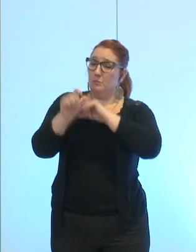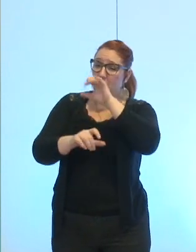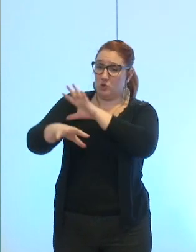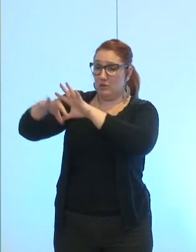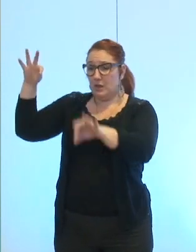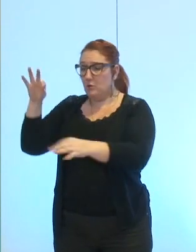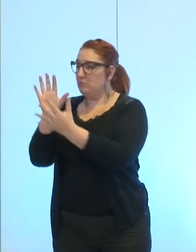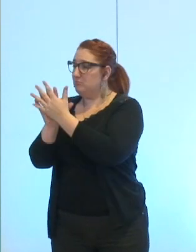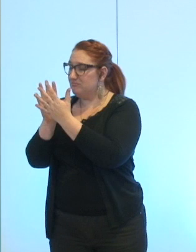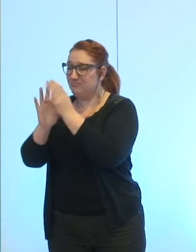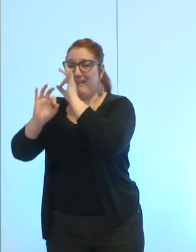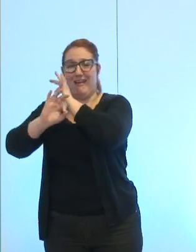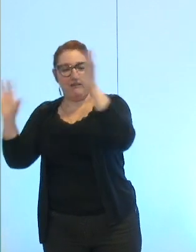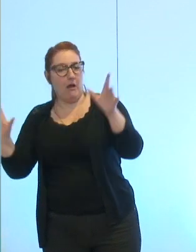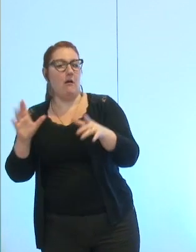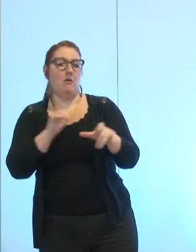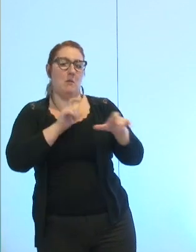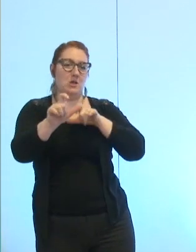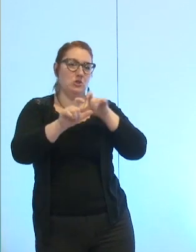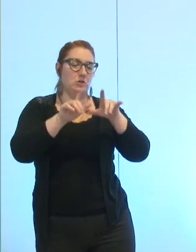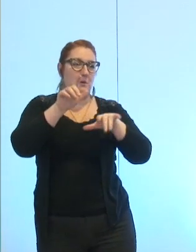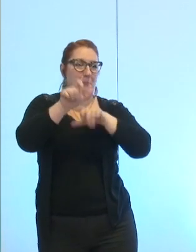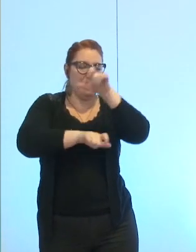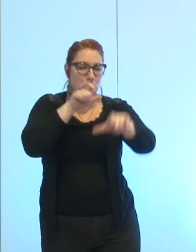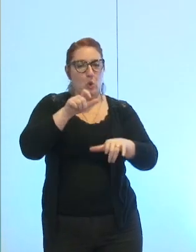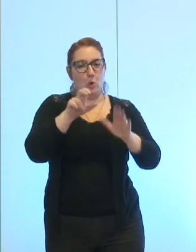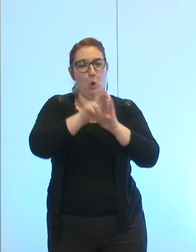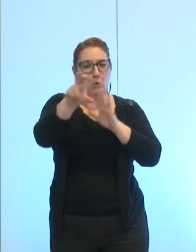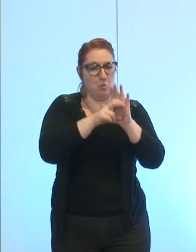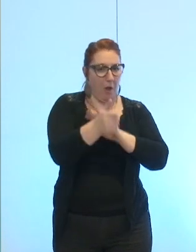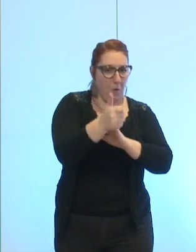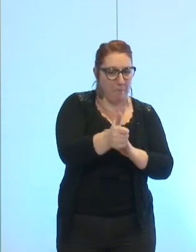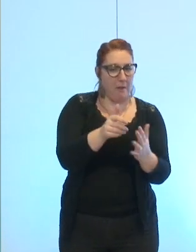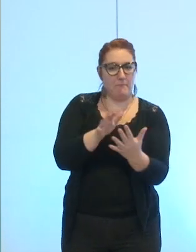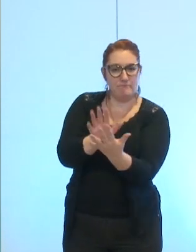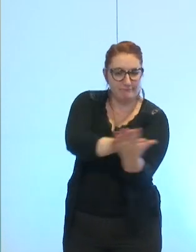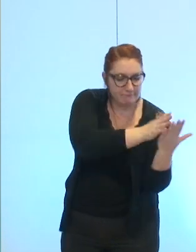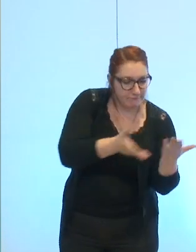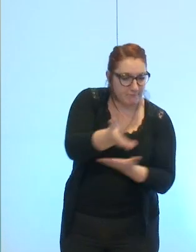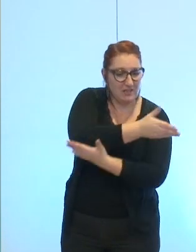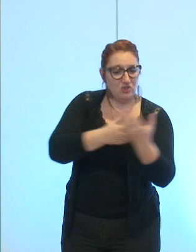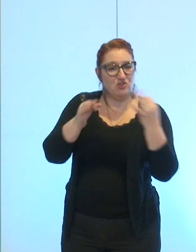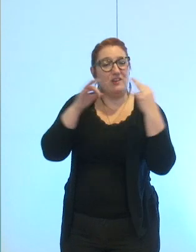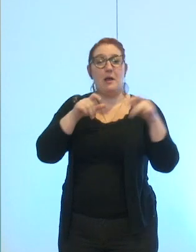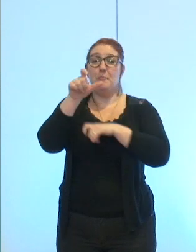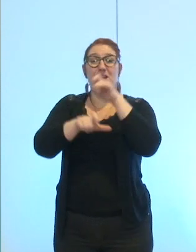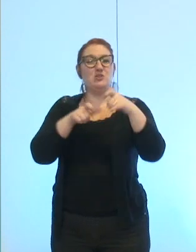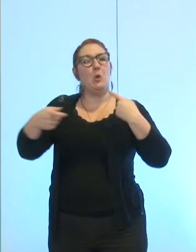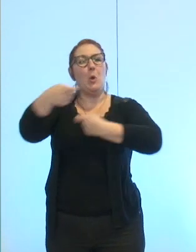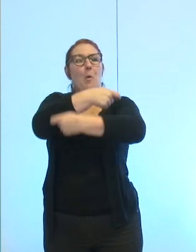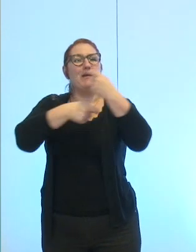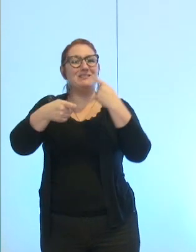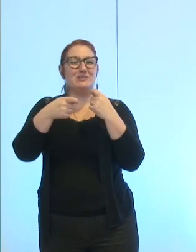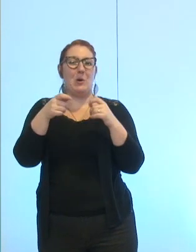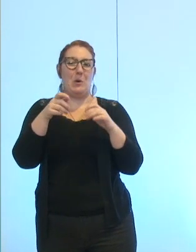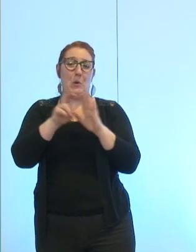Grenoblois eux-mêmes les commerçants de Grenoble qui bénéficient de 50 % de cet affichage l'ont eux